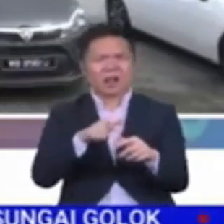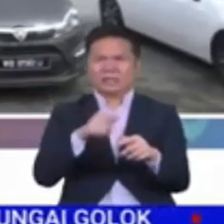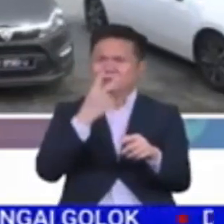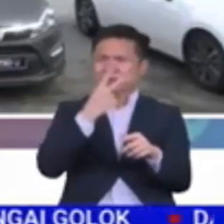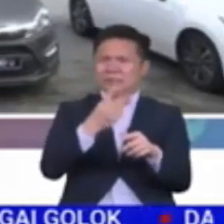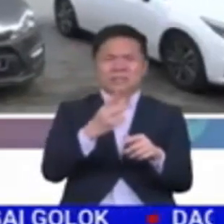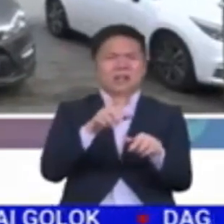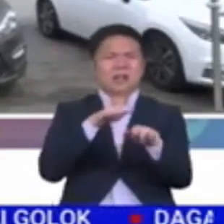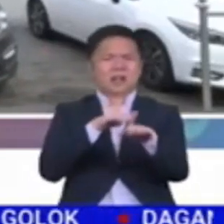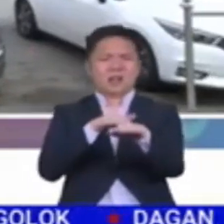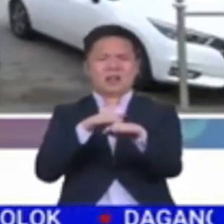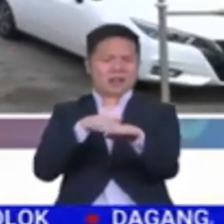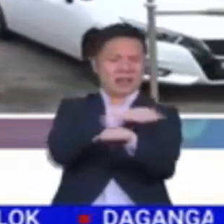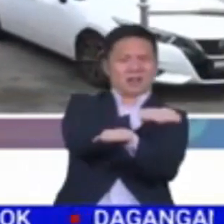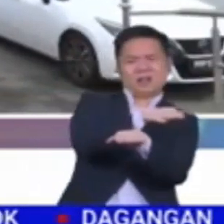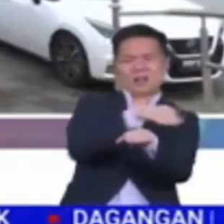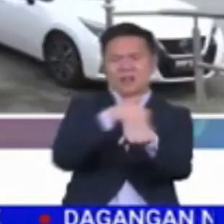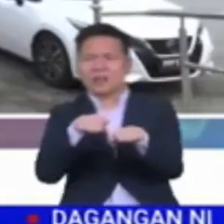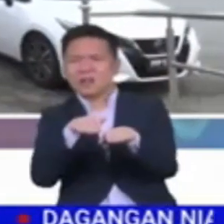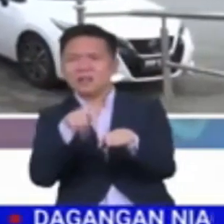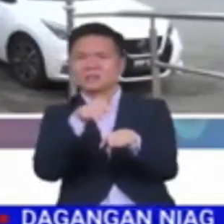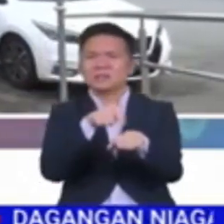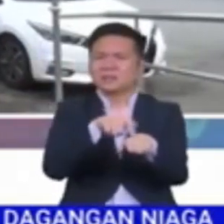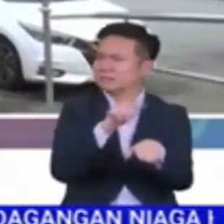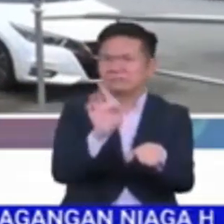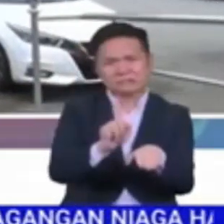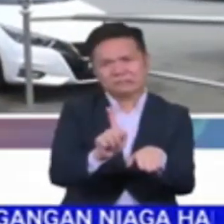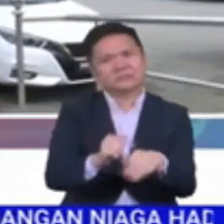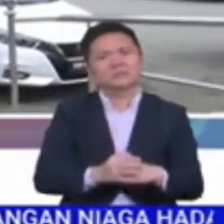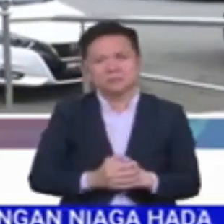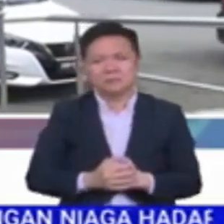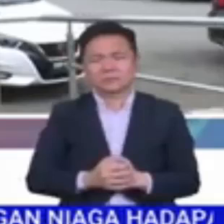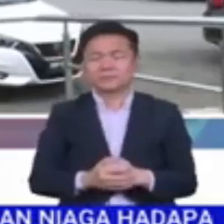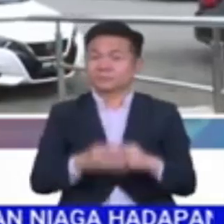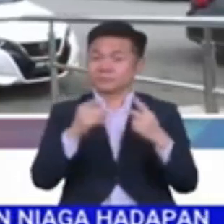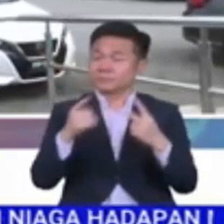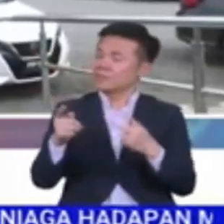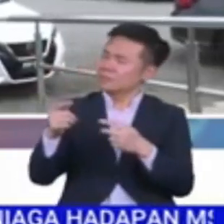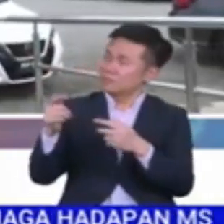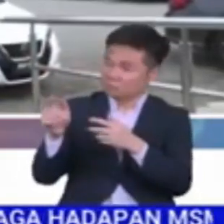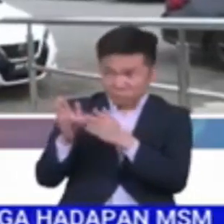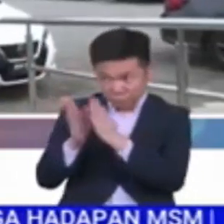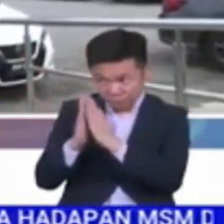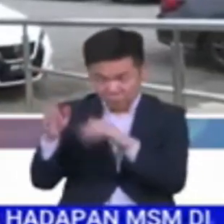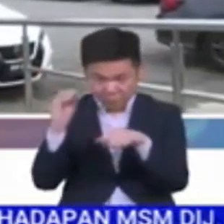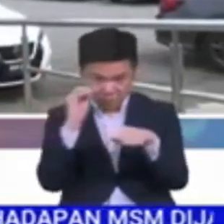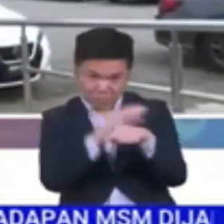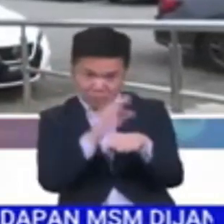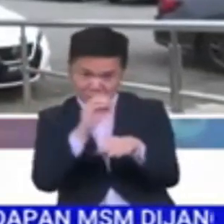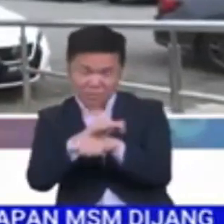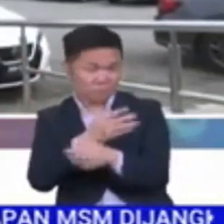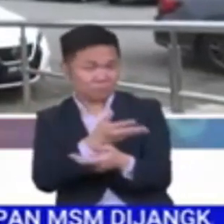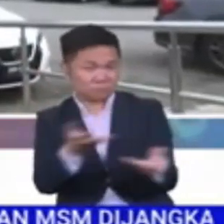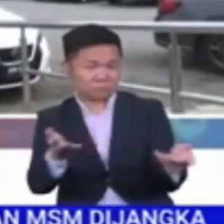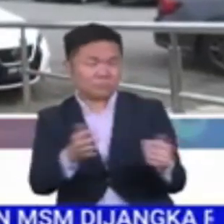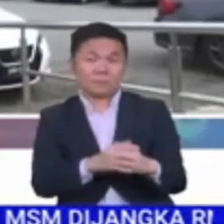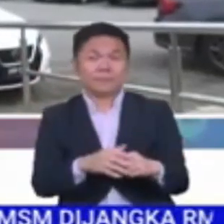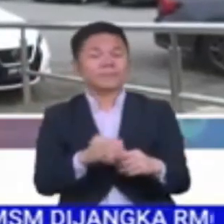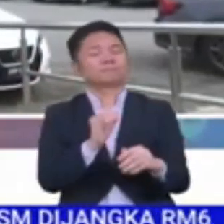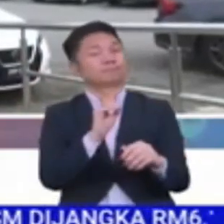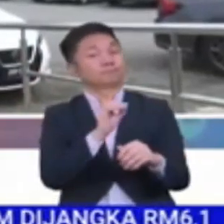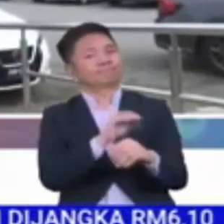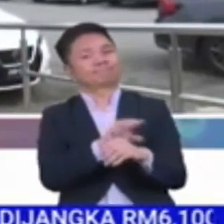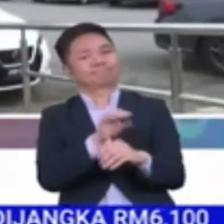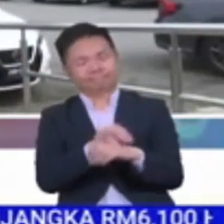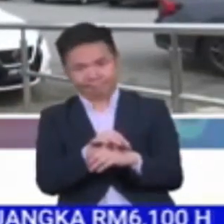halangan sebab kesekan. Itu yang kita keluarkan saman. Baik, Tuan, secara ringkasnya nasihat Tuan untuk pengguna jalan raya. Okey, secara ringkasnya pada